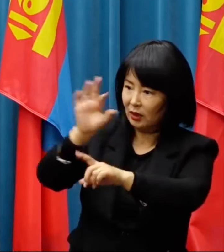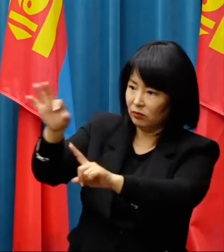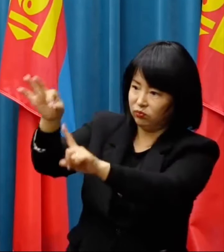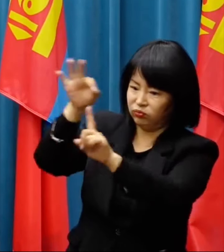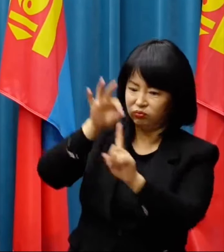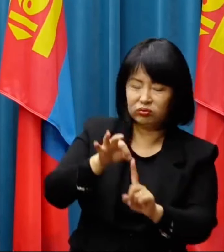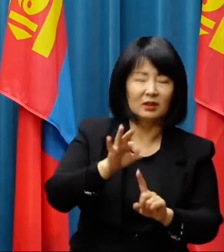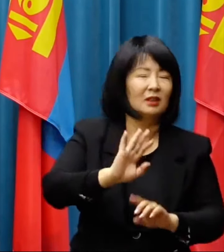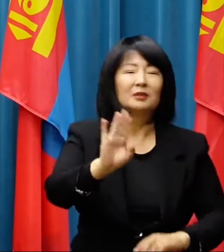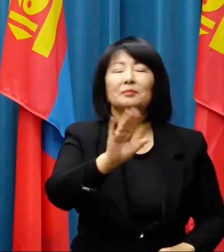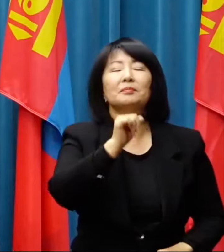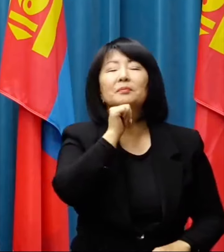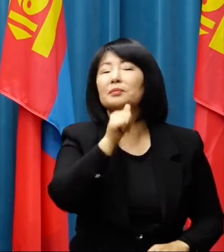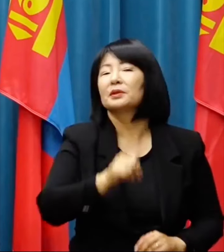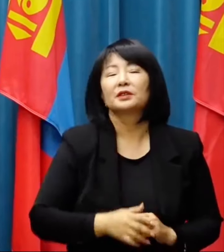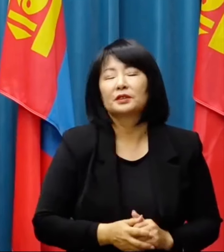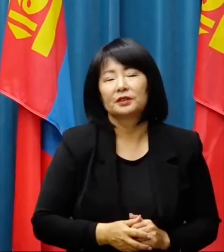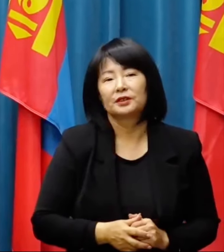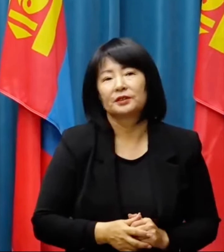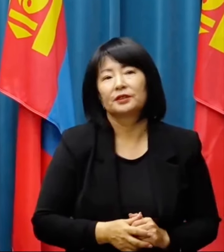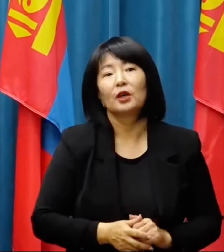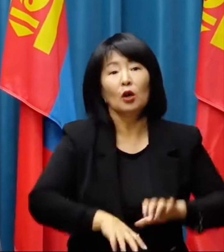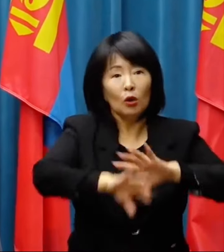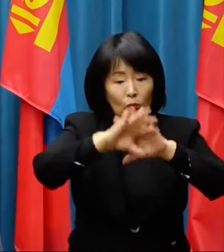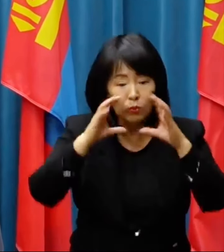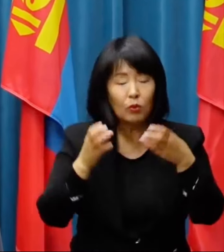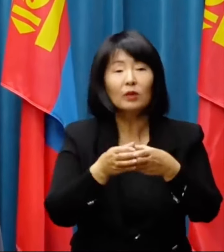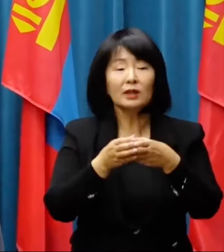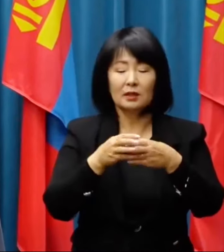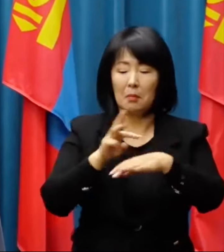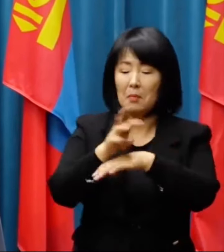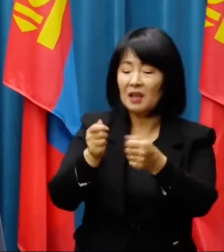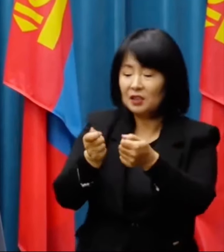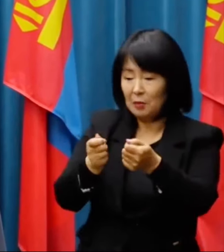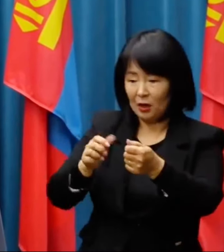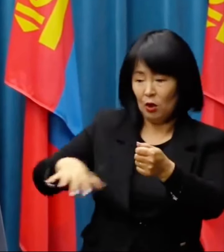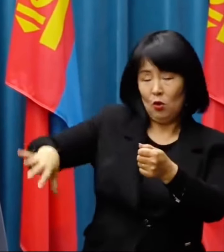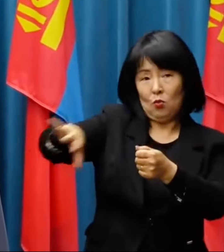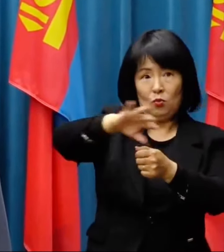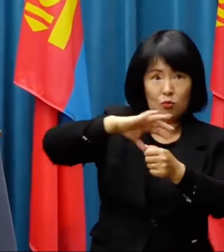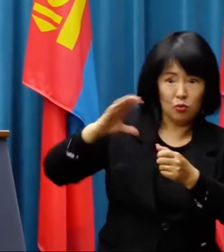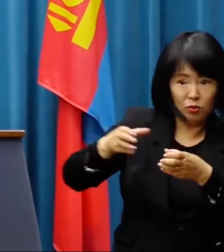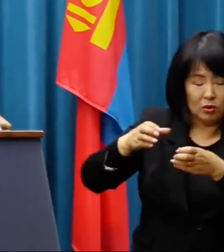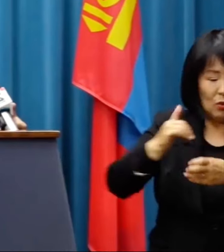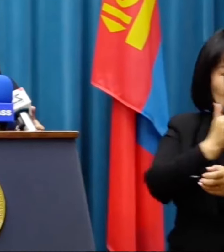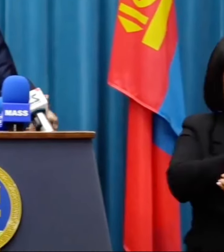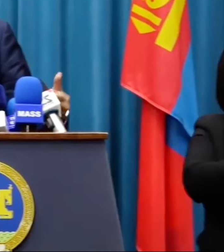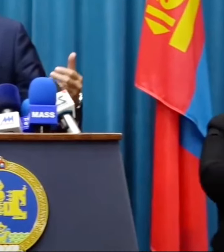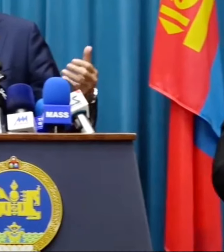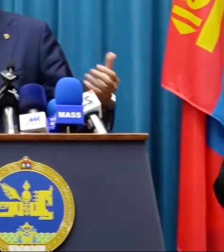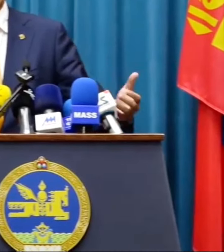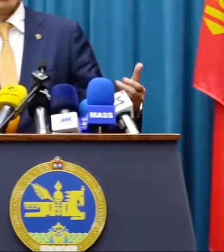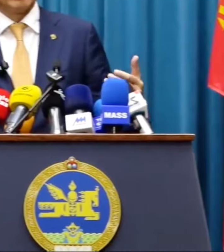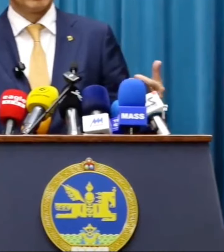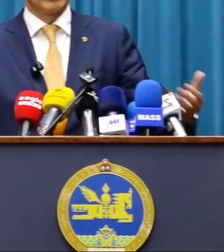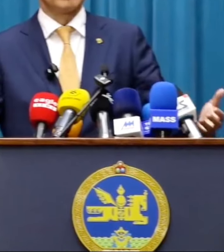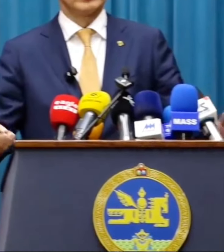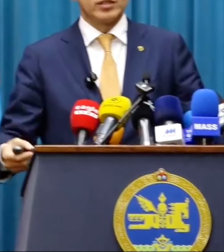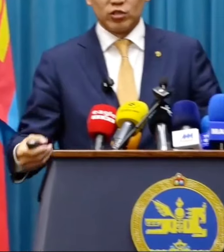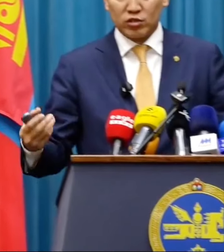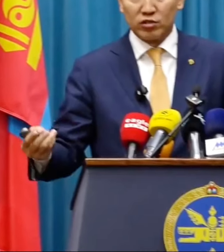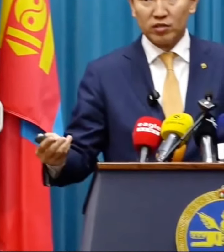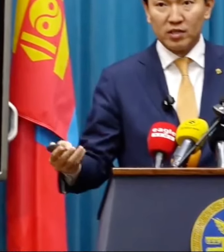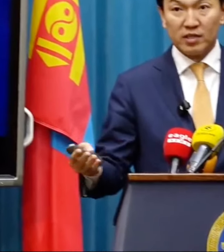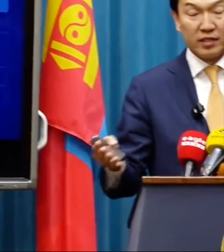агуулга ерөөсөө биш. Энэ бол бүхэлд нь менежментийн хувьд одоо удирдлагаар хангаад одоо цалин үс